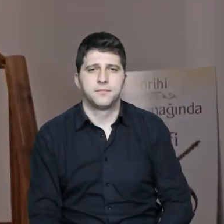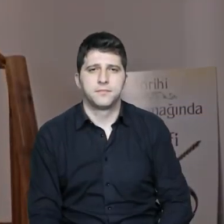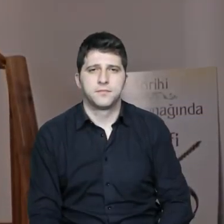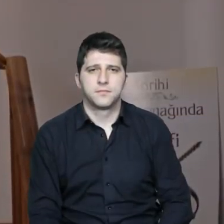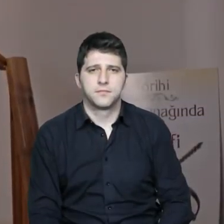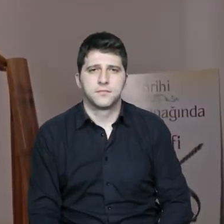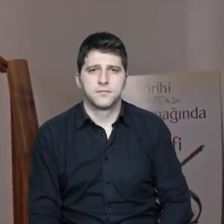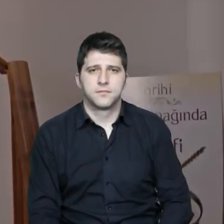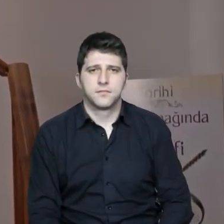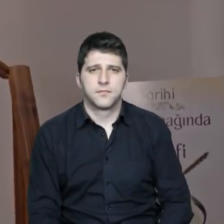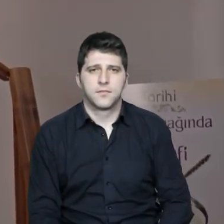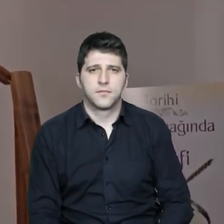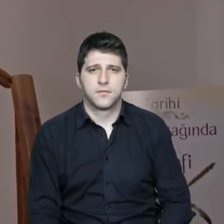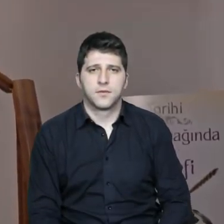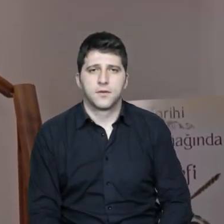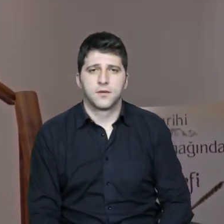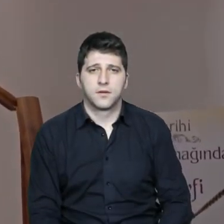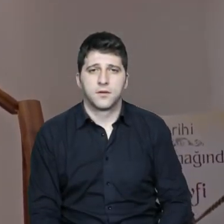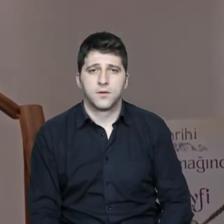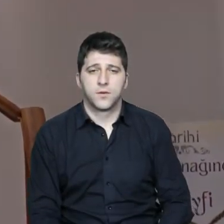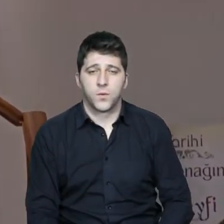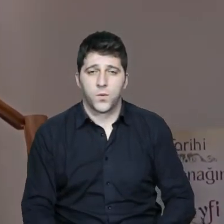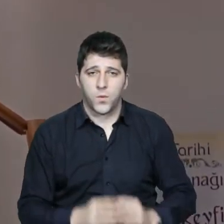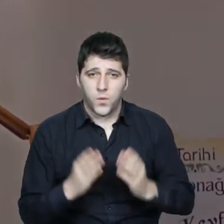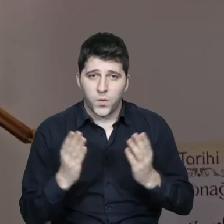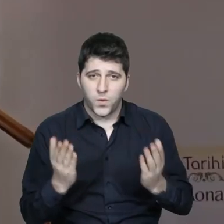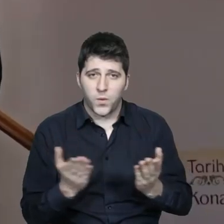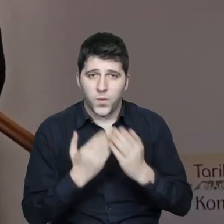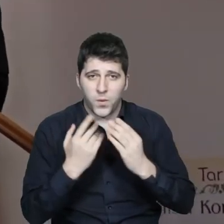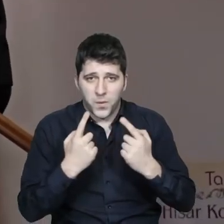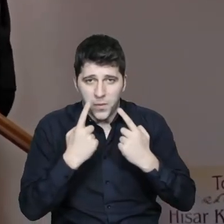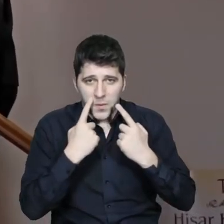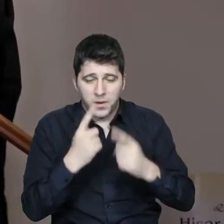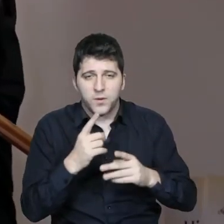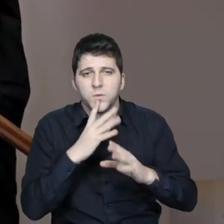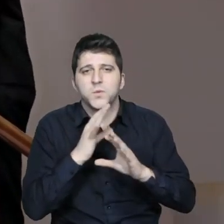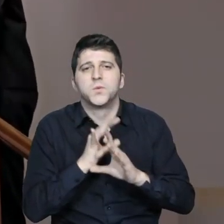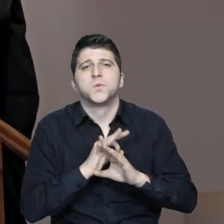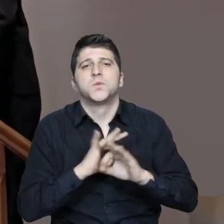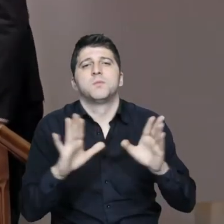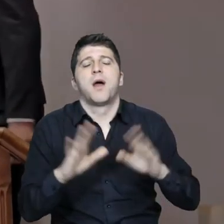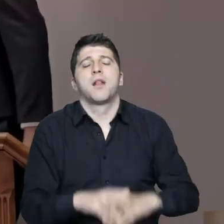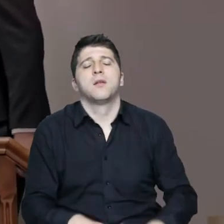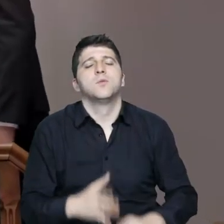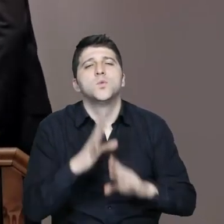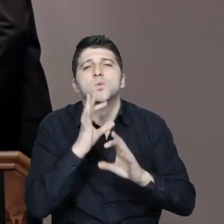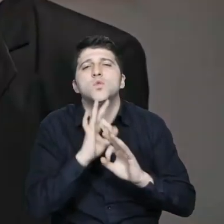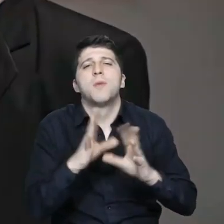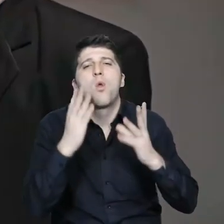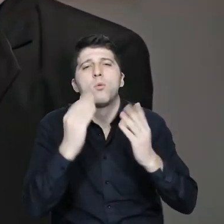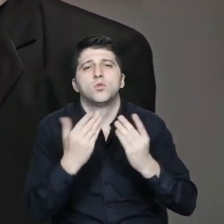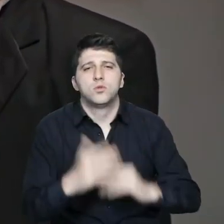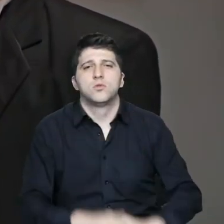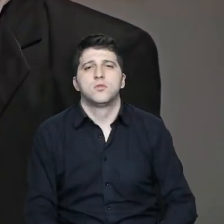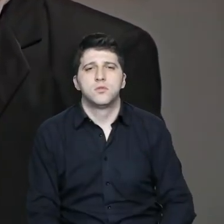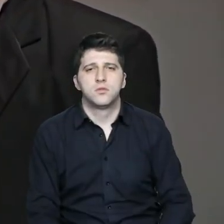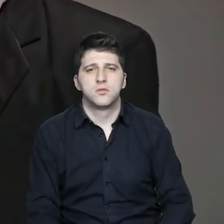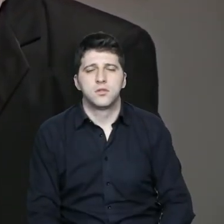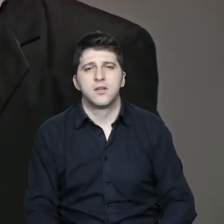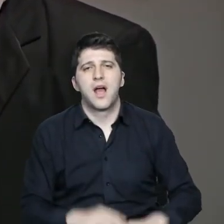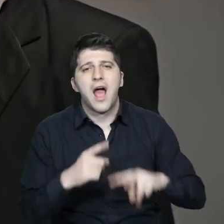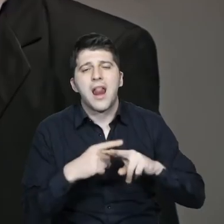Oral papyonlu siyah takımıyla odadan çıktı. İsmail garson kıyafetiyle. Ay mükemmel. Tek kelimeyle muhteşem olmuşsunuz.